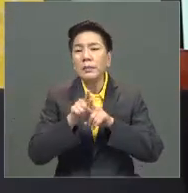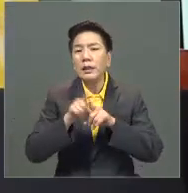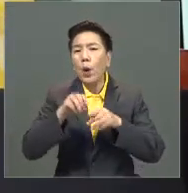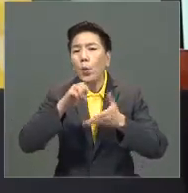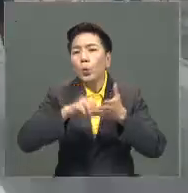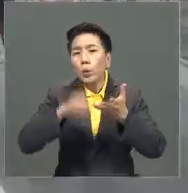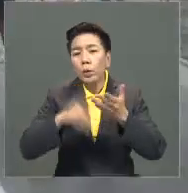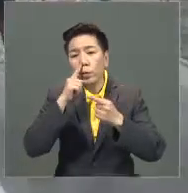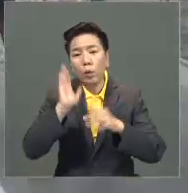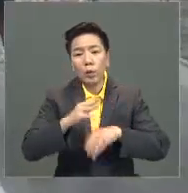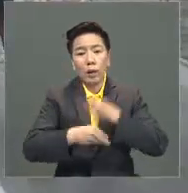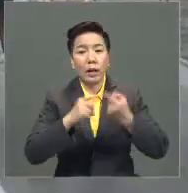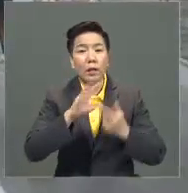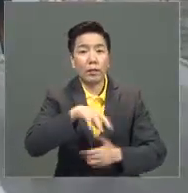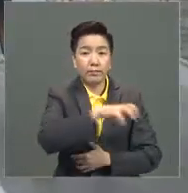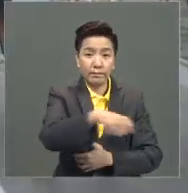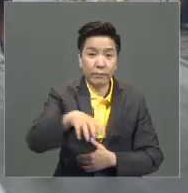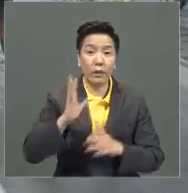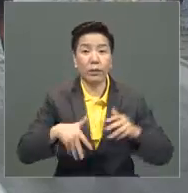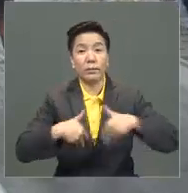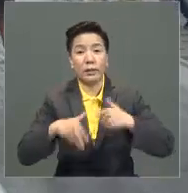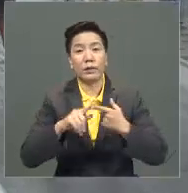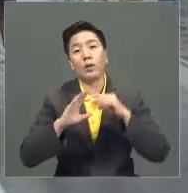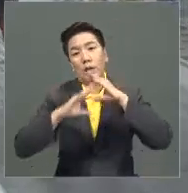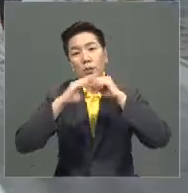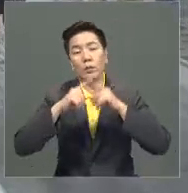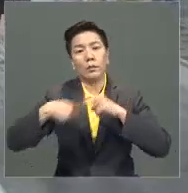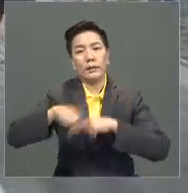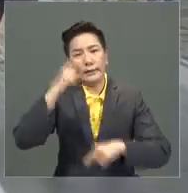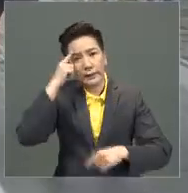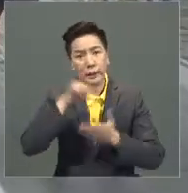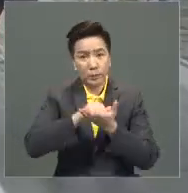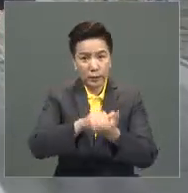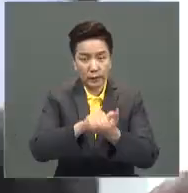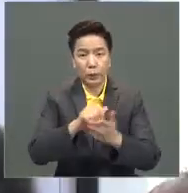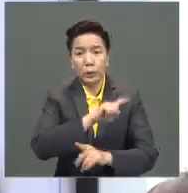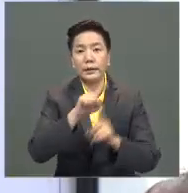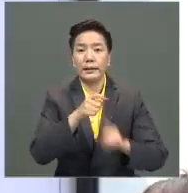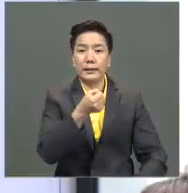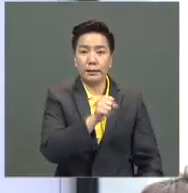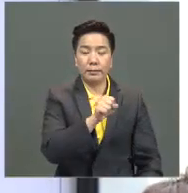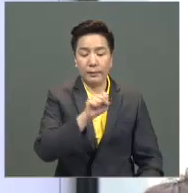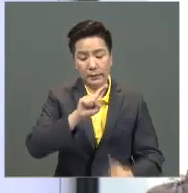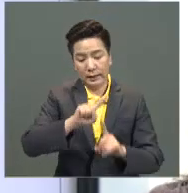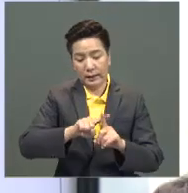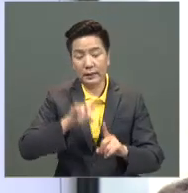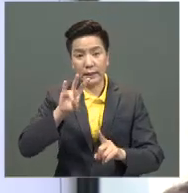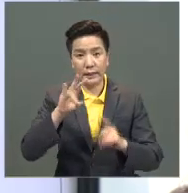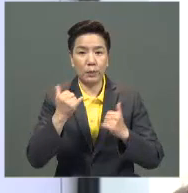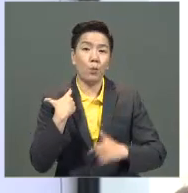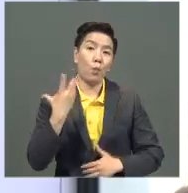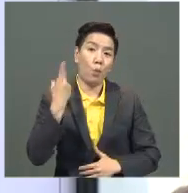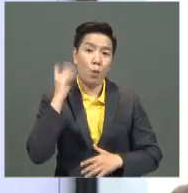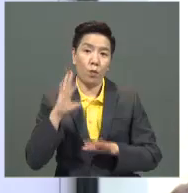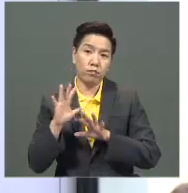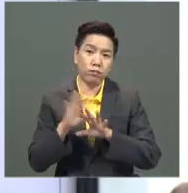งก็มีทั้งพนักงานของทางห้างรวมทั้งพี่น้องประชาชนชาวระยองที่เข้ามาใช้บริการในวันที่10กรกฎาคมโดยเมื่อวานนี้มีประช